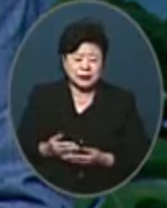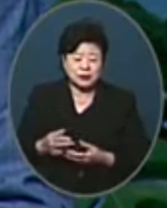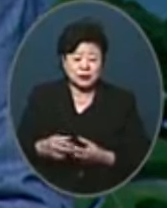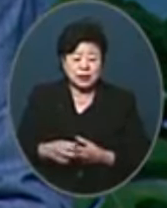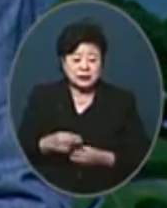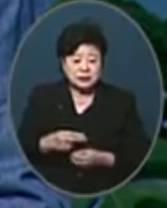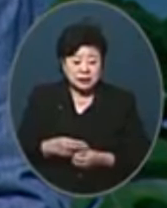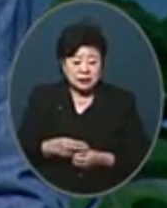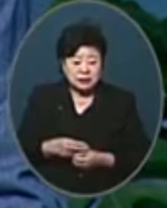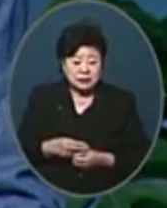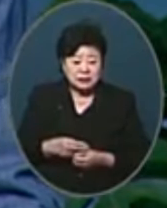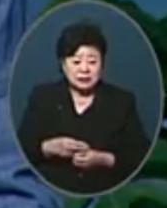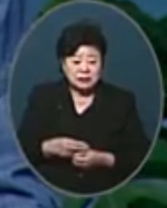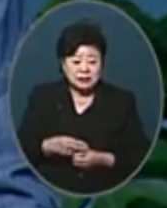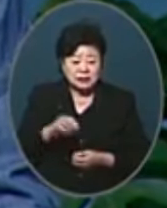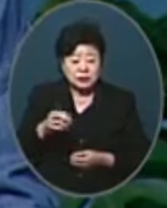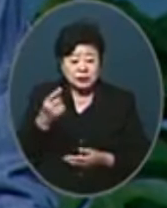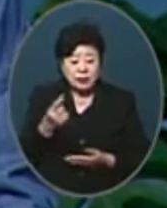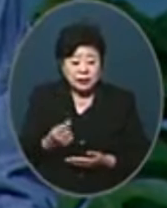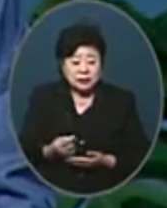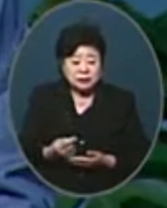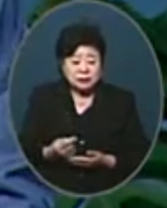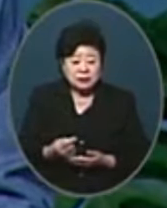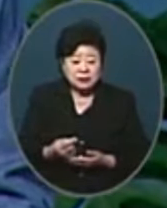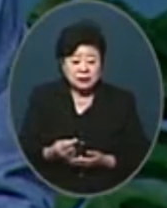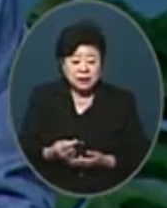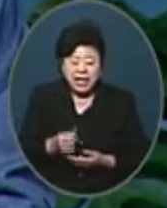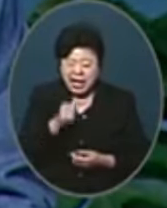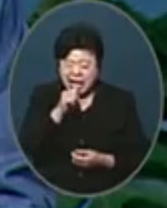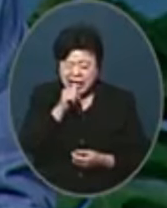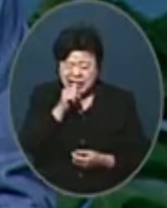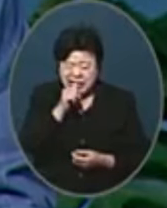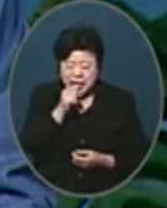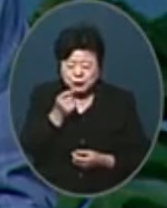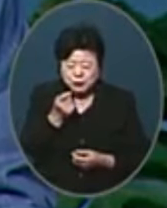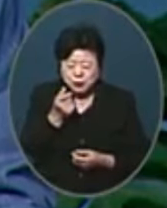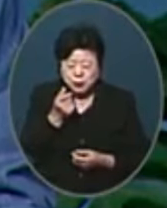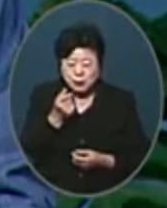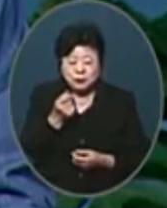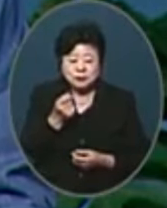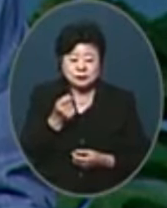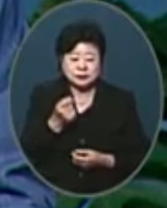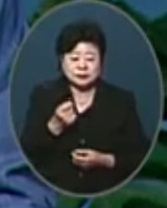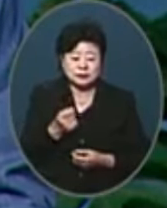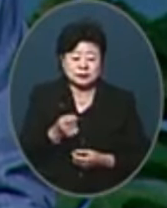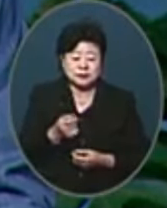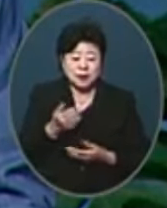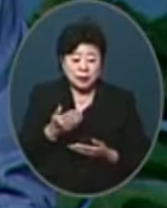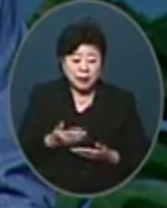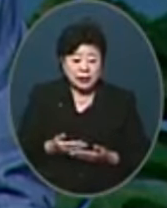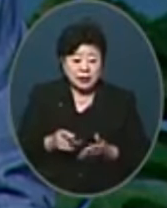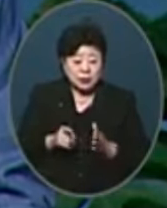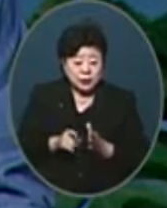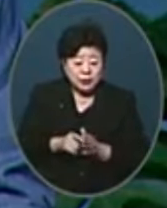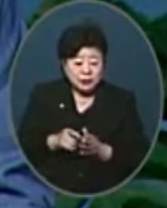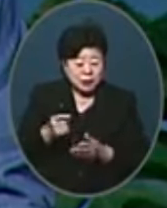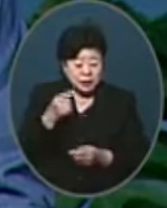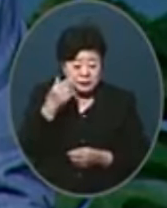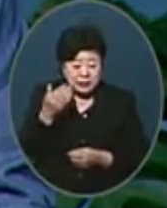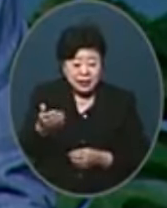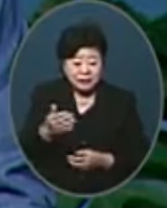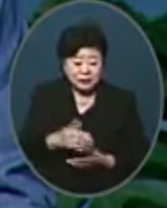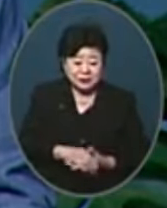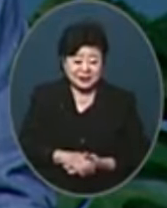환자들을 두고서 여기에 동전 몇 분도 안 되는 몇 전 받기 위해서 옵니까?